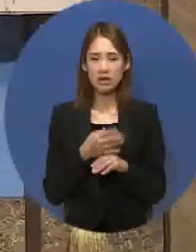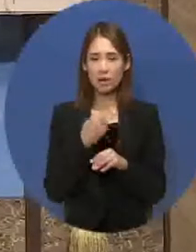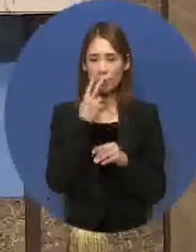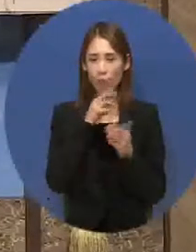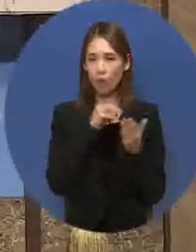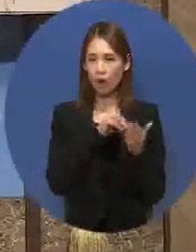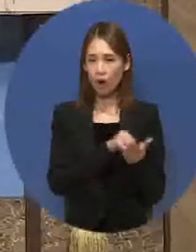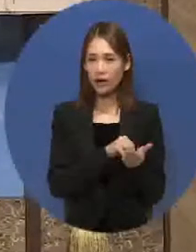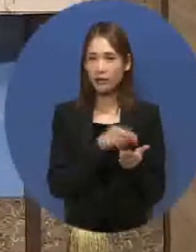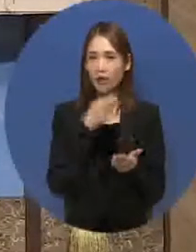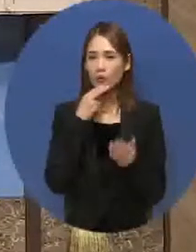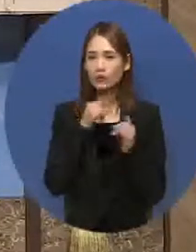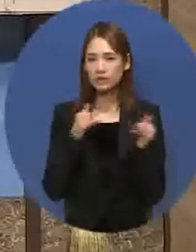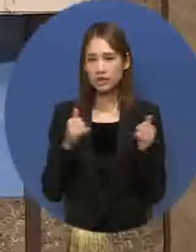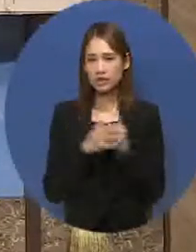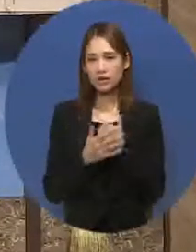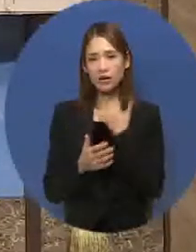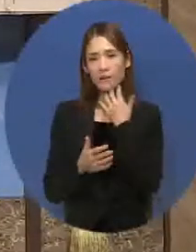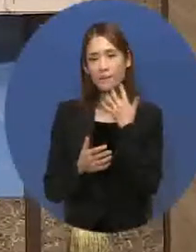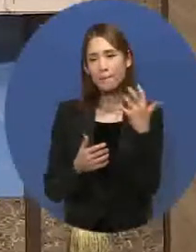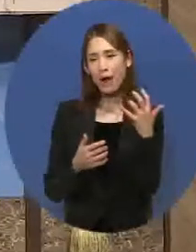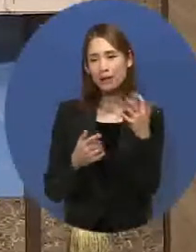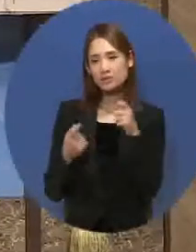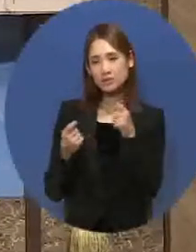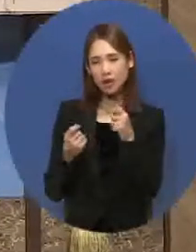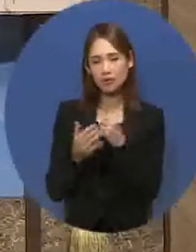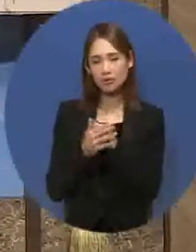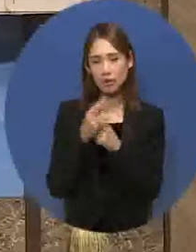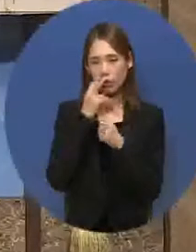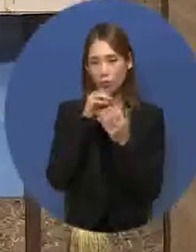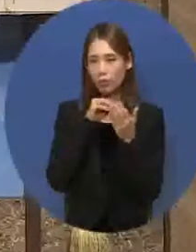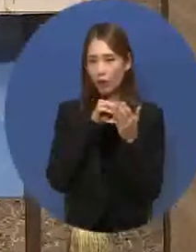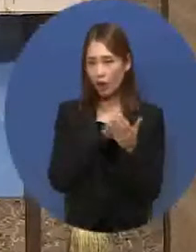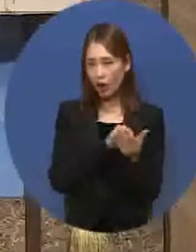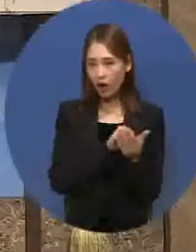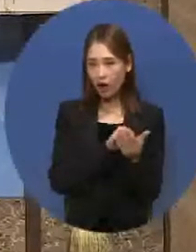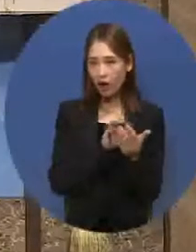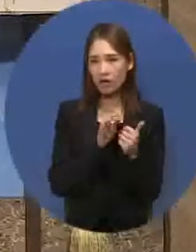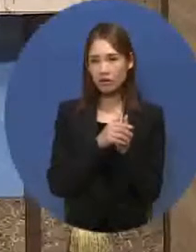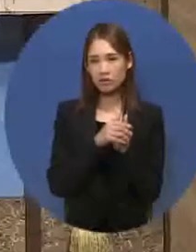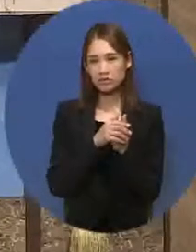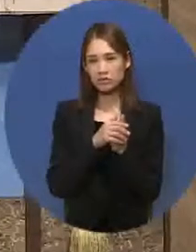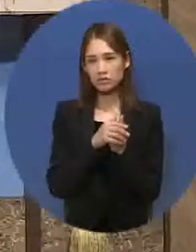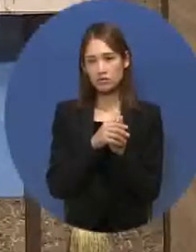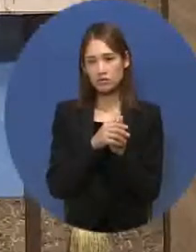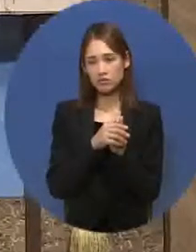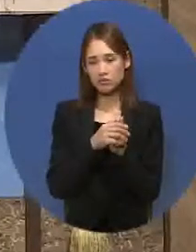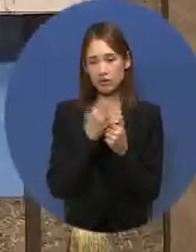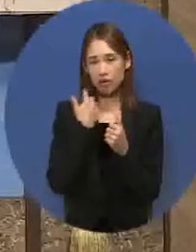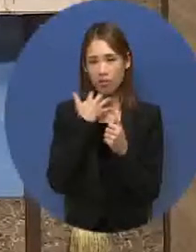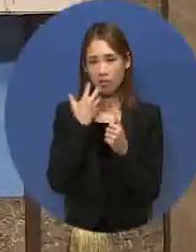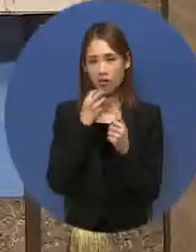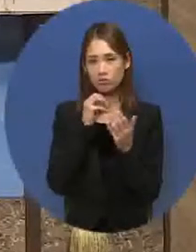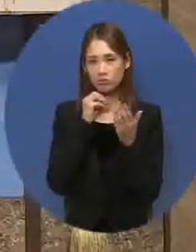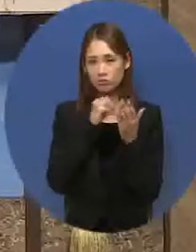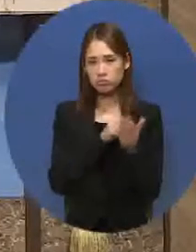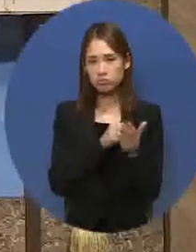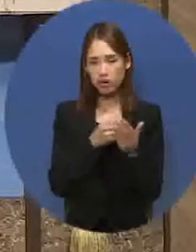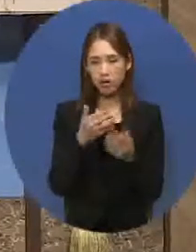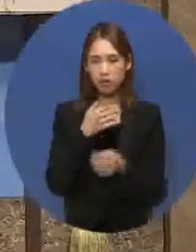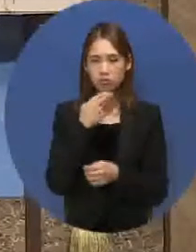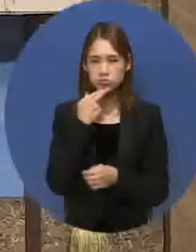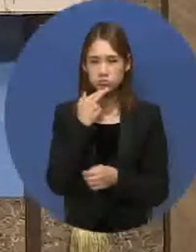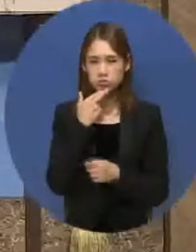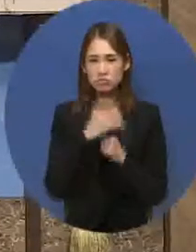가입하는 사람이 80이 됐는데 보험을 가입하려 하니까 80 먹은 사람이 보험에 가입할 보험이